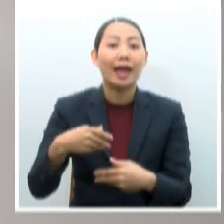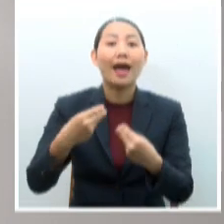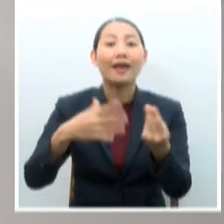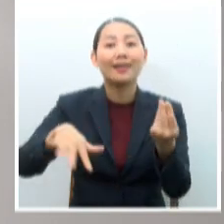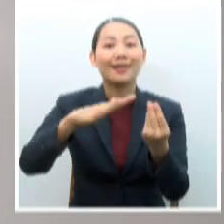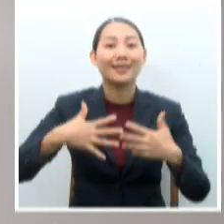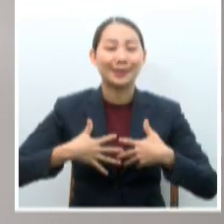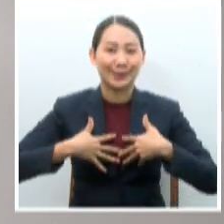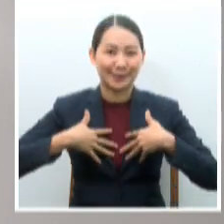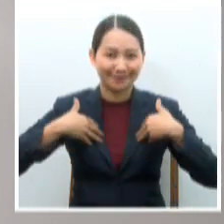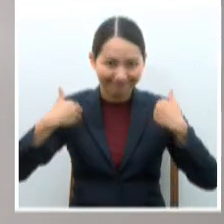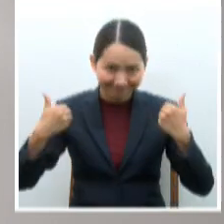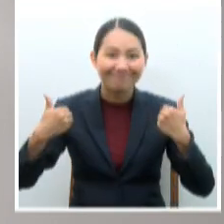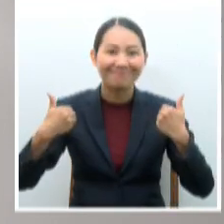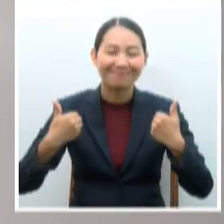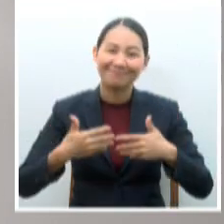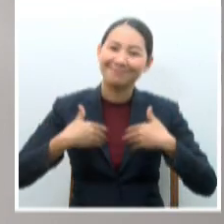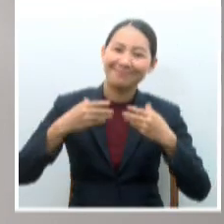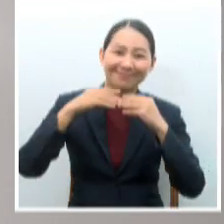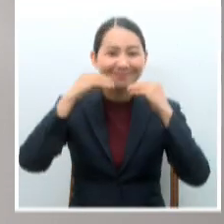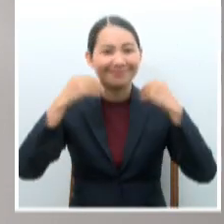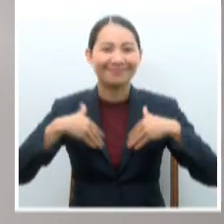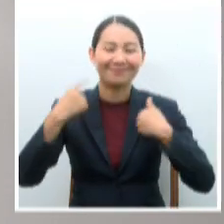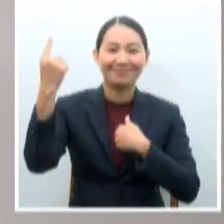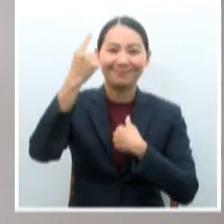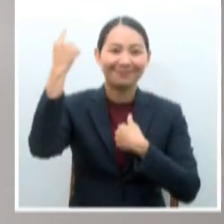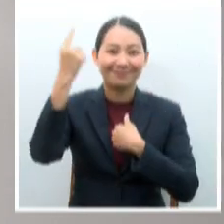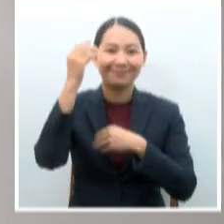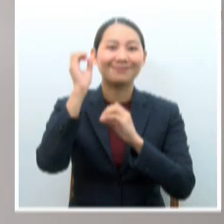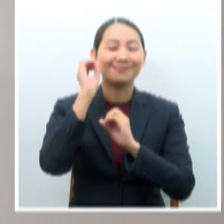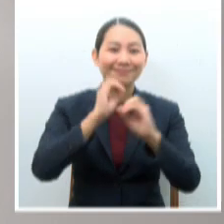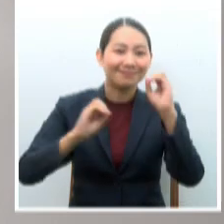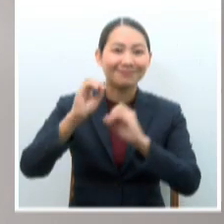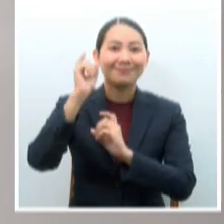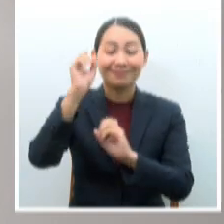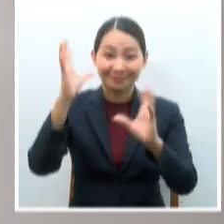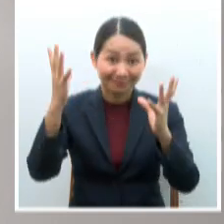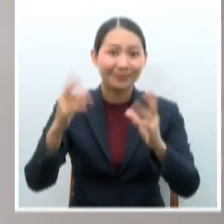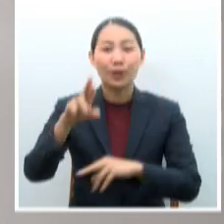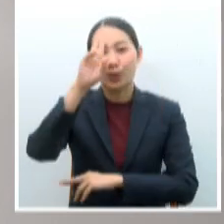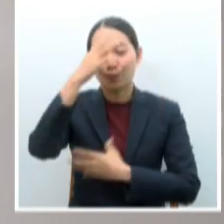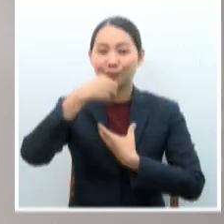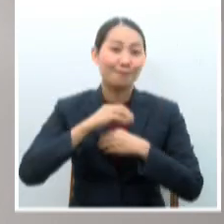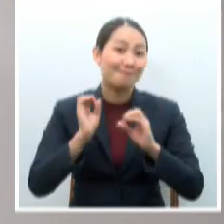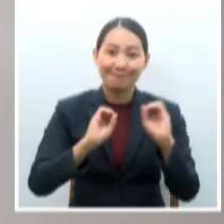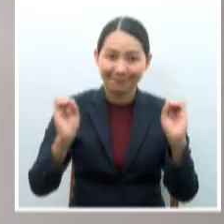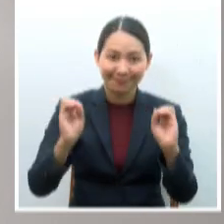ทั่วหน้าขอให้มีความสุขสดใสท่องเที่ยวอย่างปลอดภัยปราศจากโรคภัยและกลับมาเจอกันนะคะห